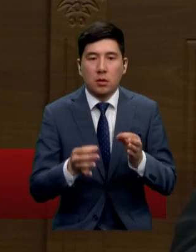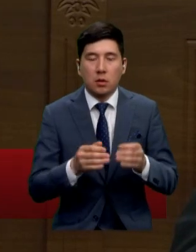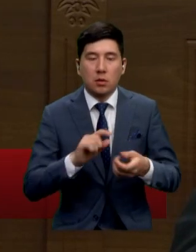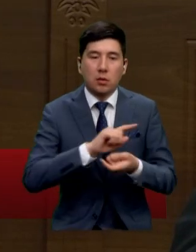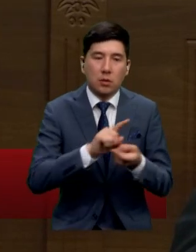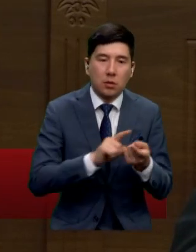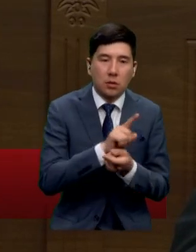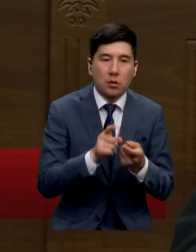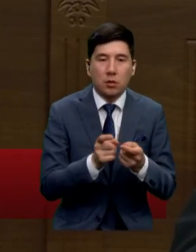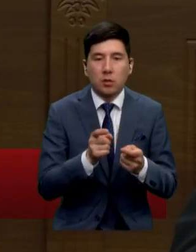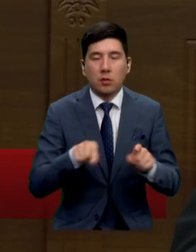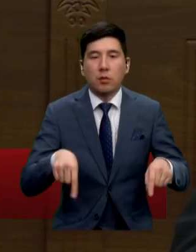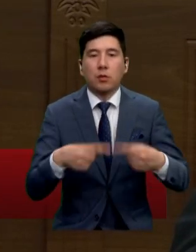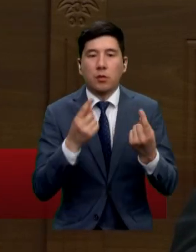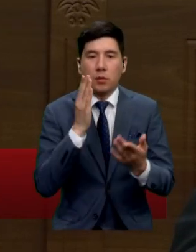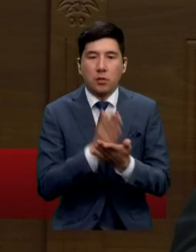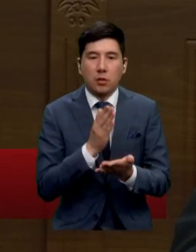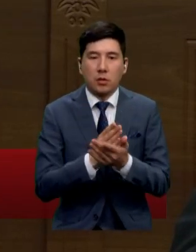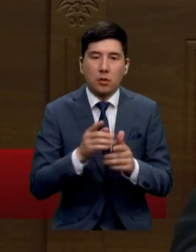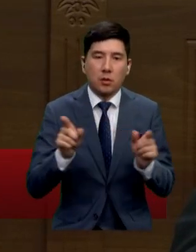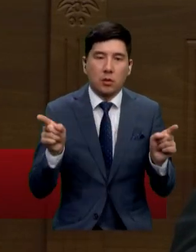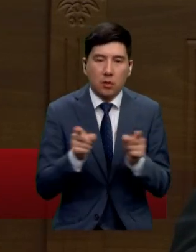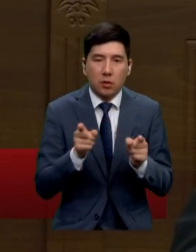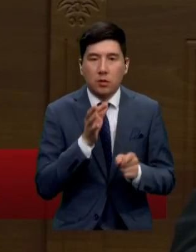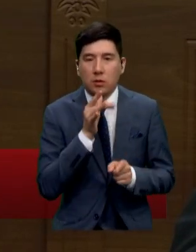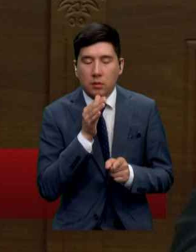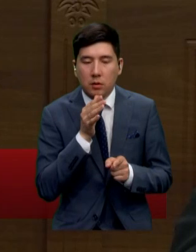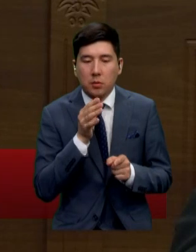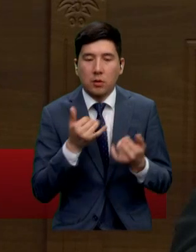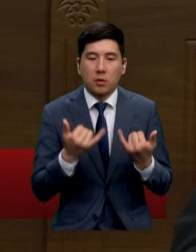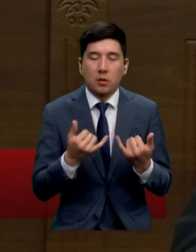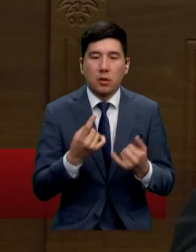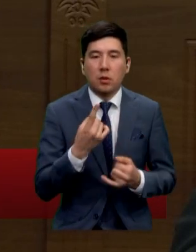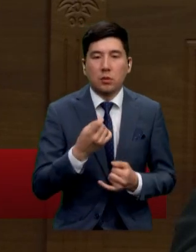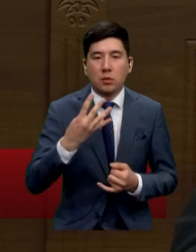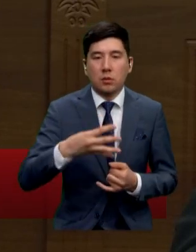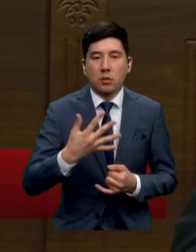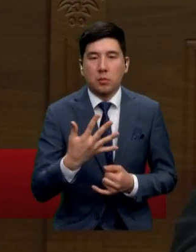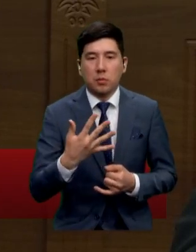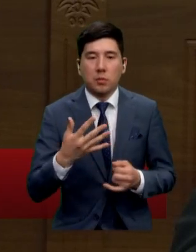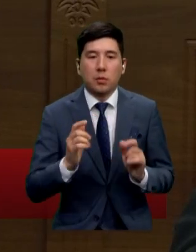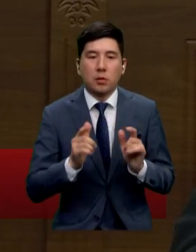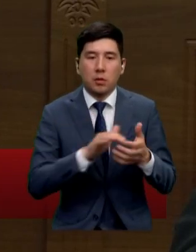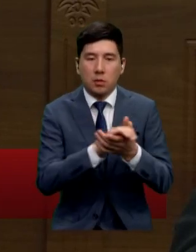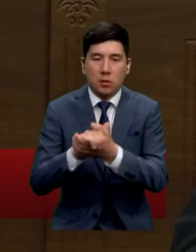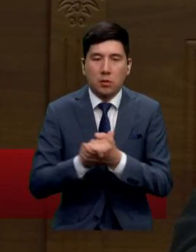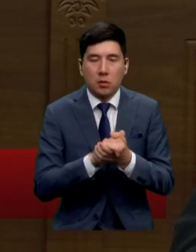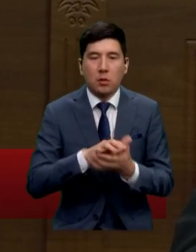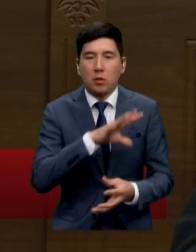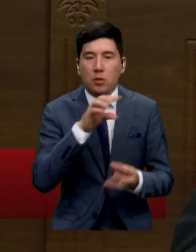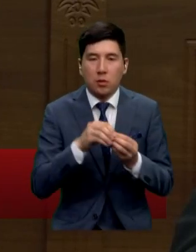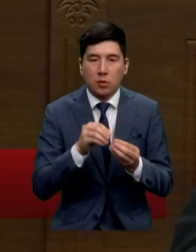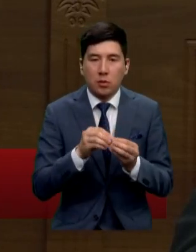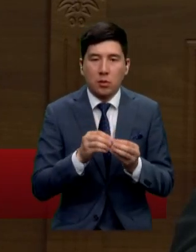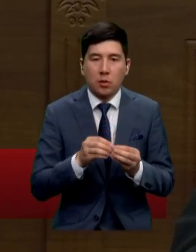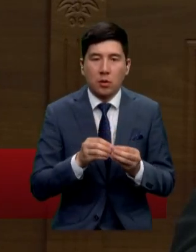эти ошибки. Уже за неполный короткий месяц у нас 145 примирений с государственными органами в целом, с